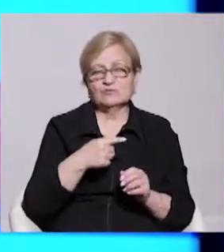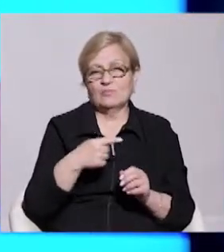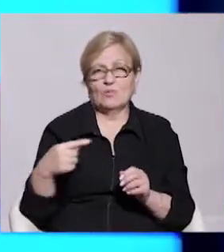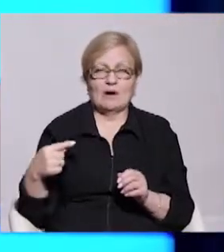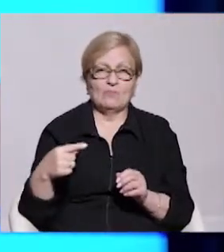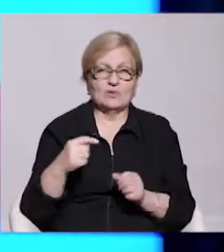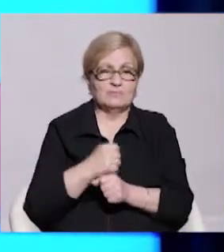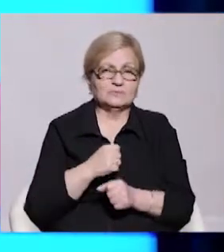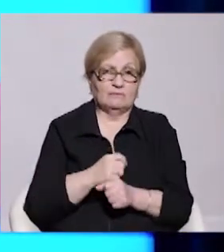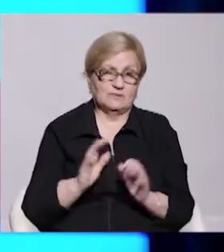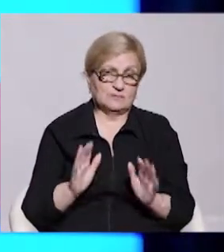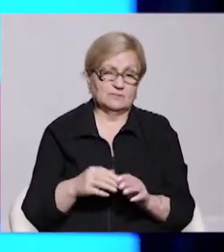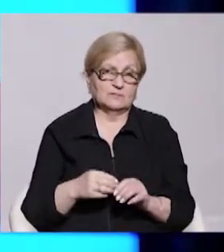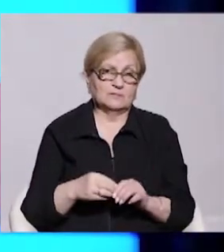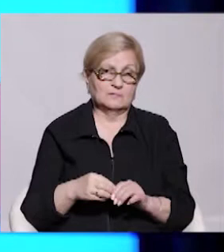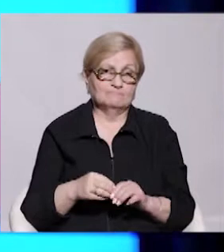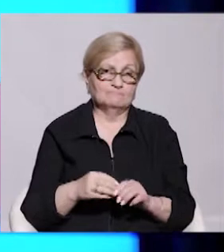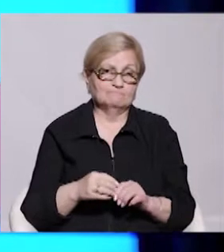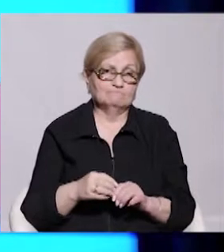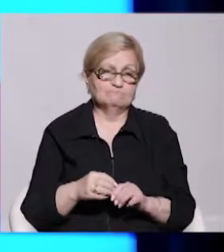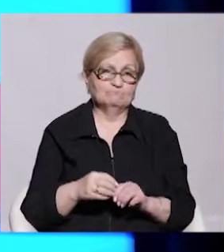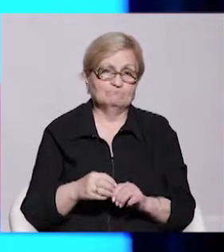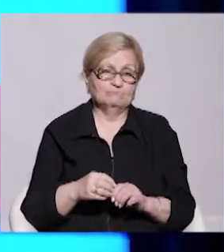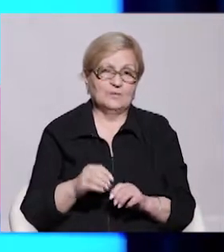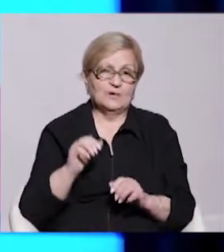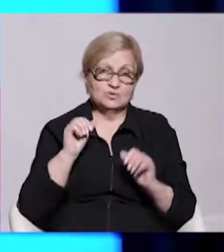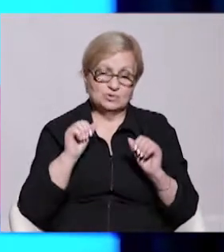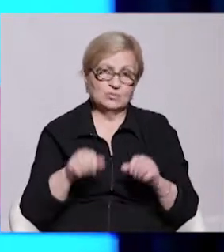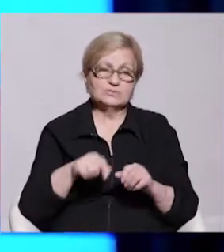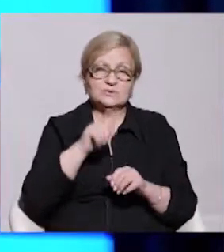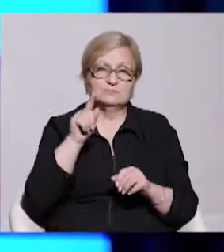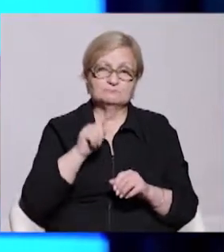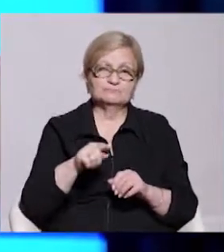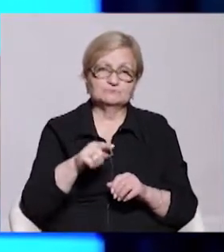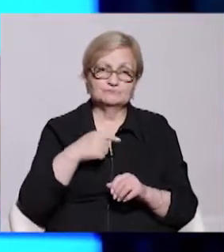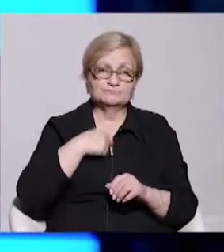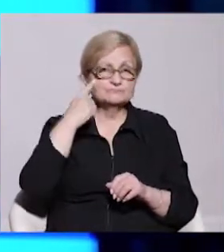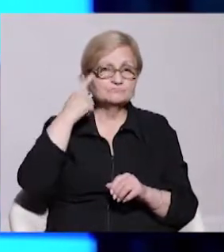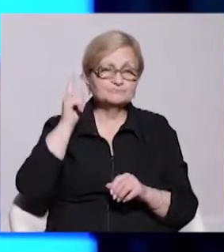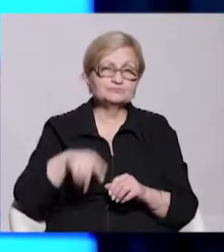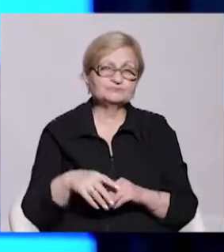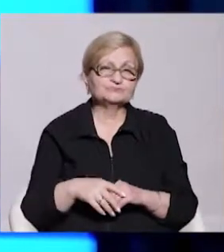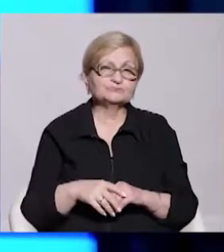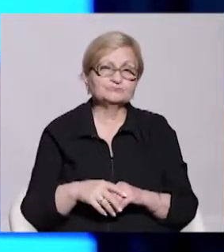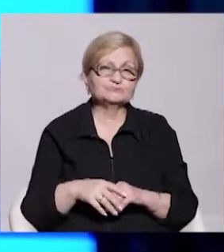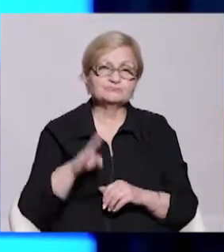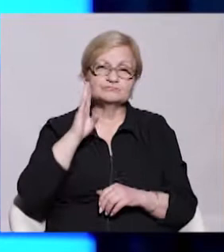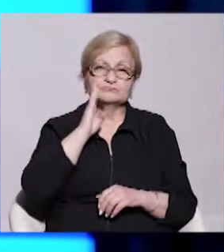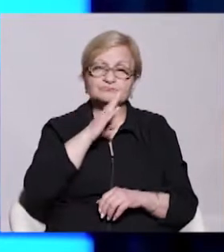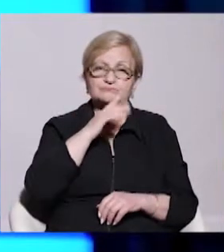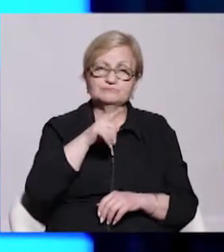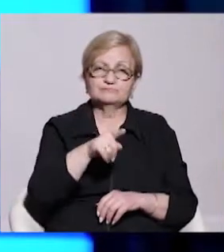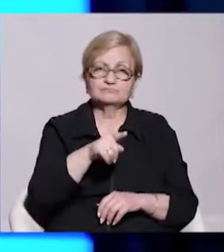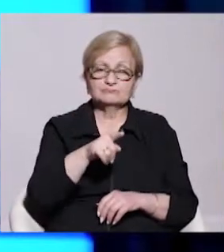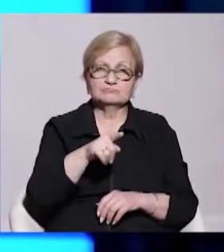გამოვიყენებდით გამოკლების ნიშანს. შეგვიძლია ასეთი კითხვა დავსვათ, ჩვენ ხომ ვიცით, რომ დედა პანდა